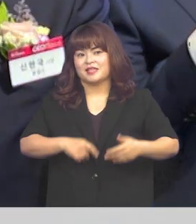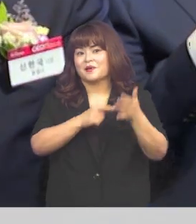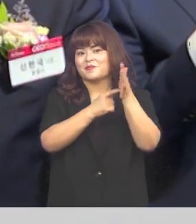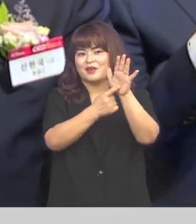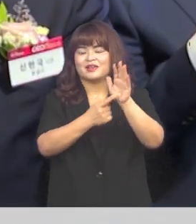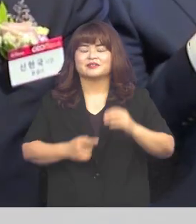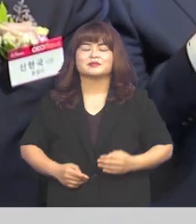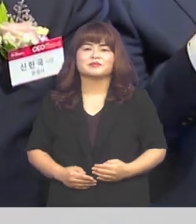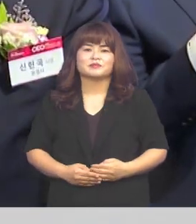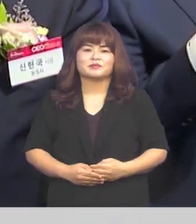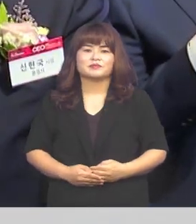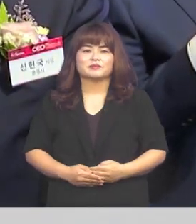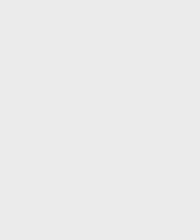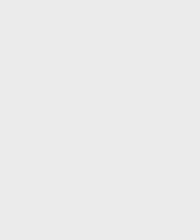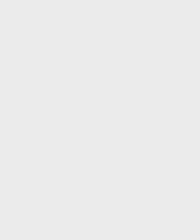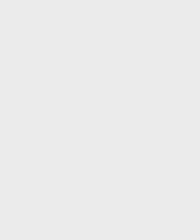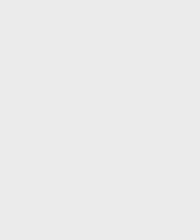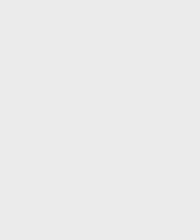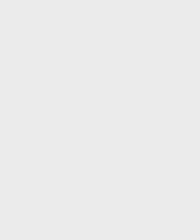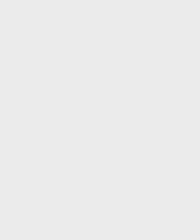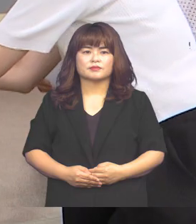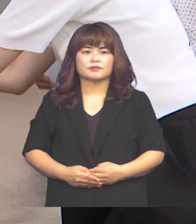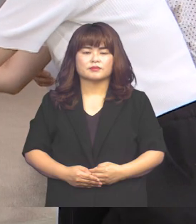한다고 말했습니다.